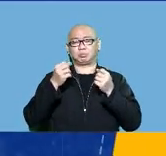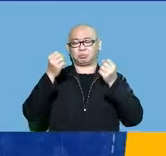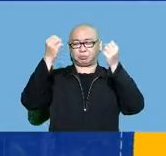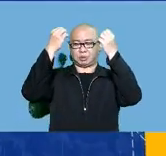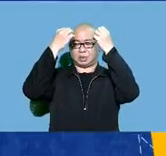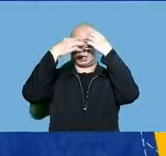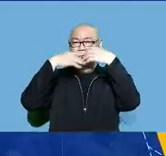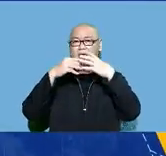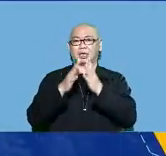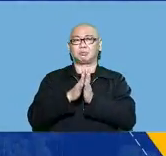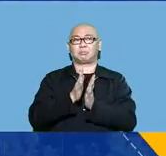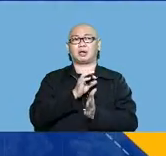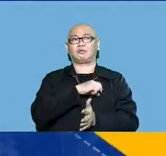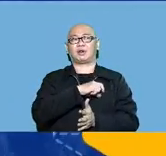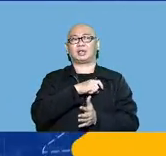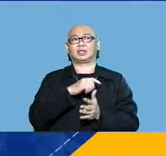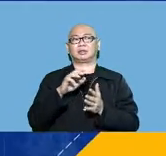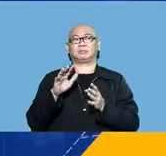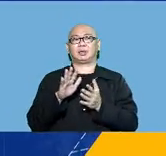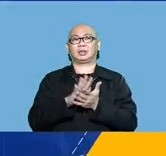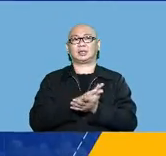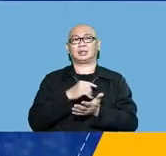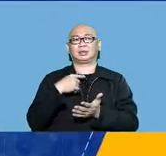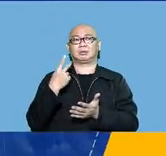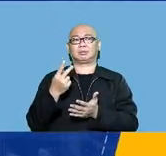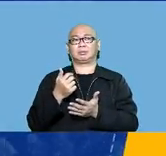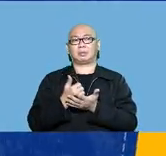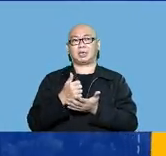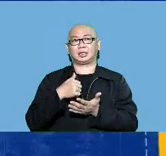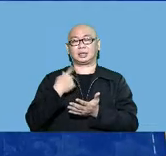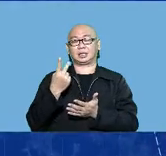Pada kesempatan yang baik ini, kami juga